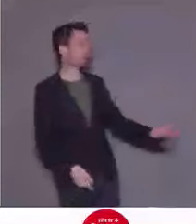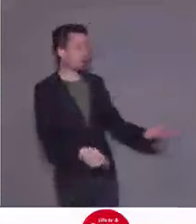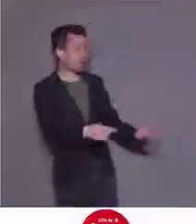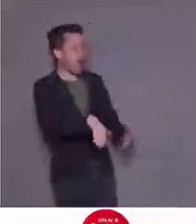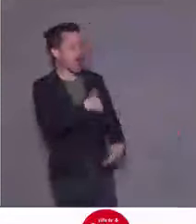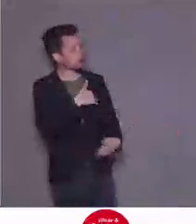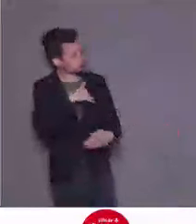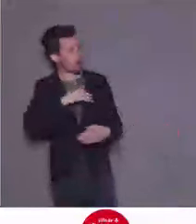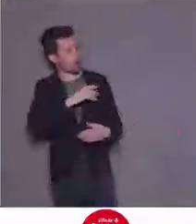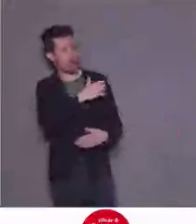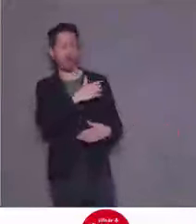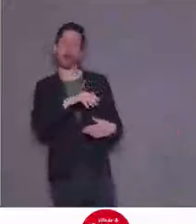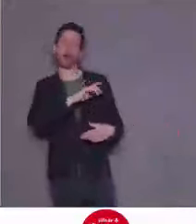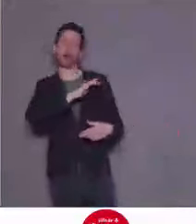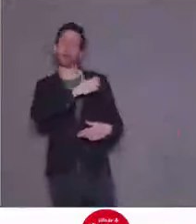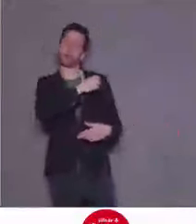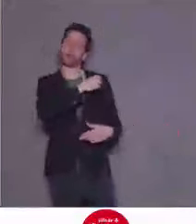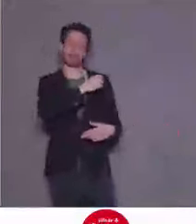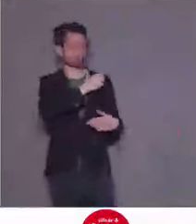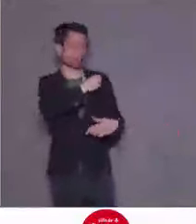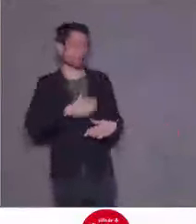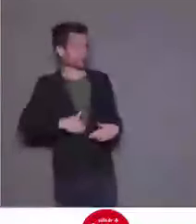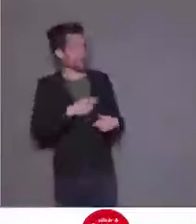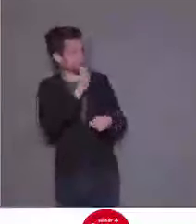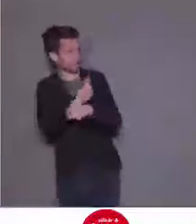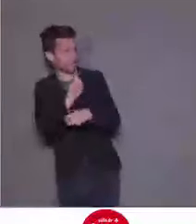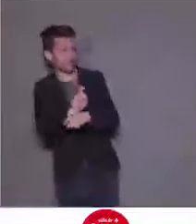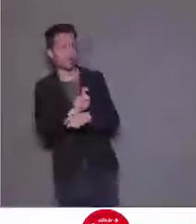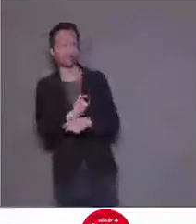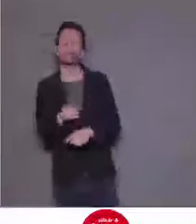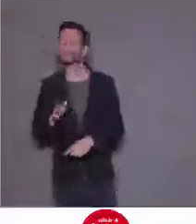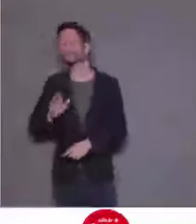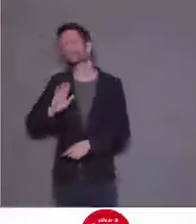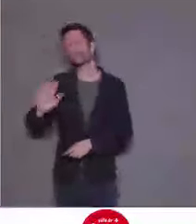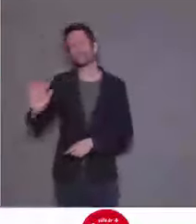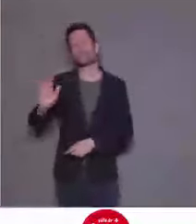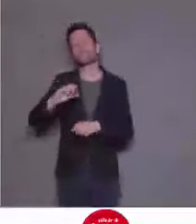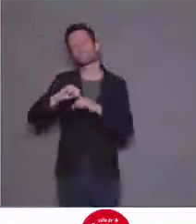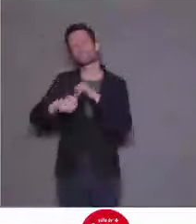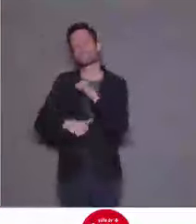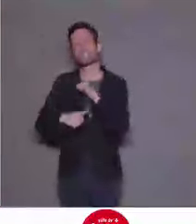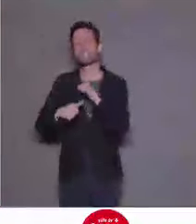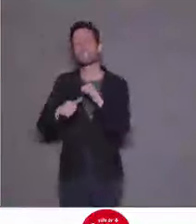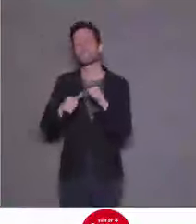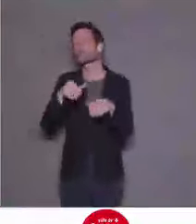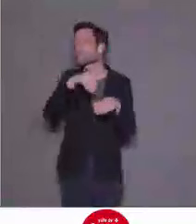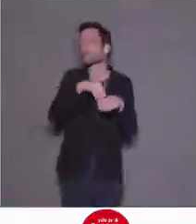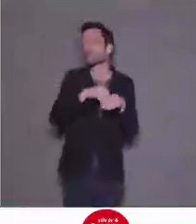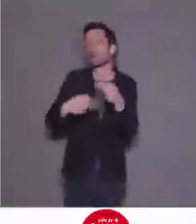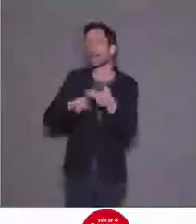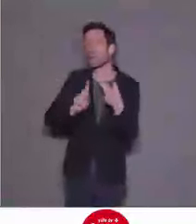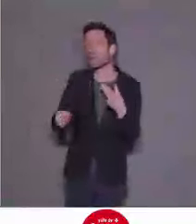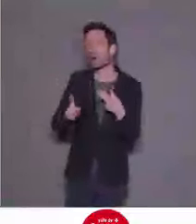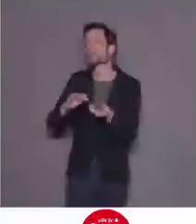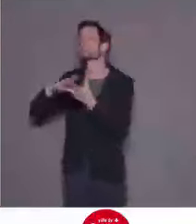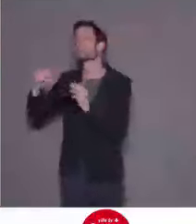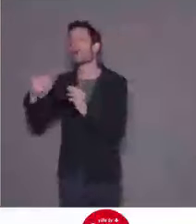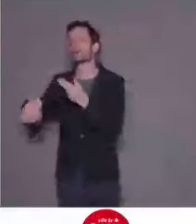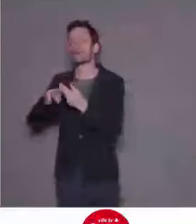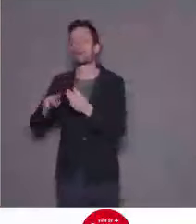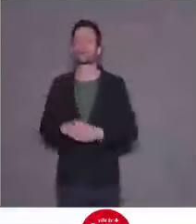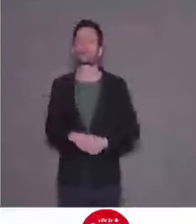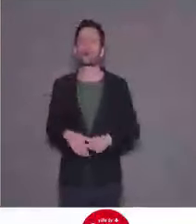les agents municipaux, vieille technique rhétorique dispensant de répondre au fond, et d'user de la technique du